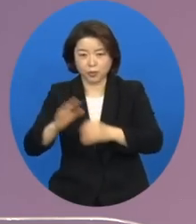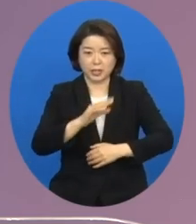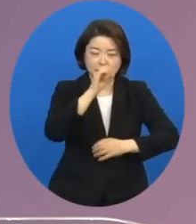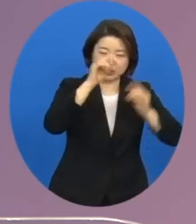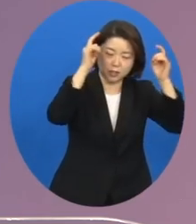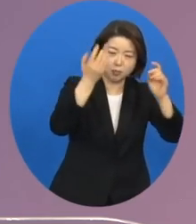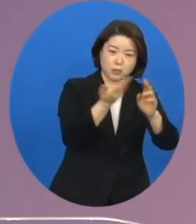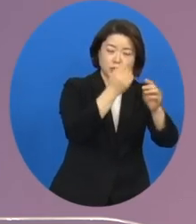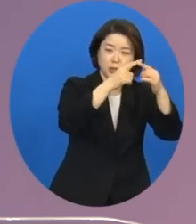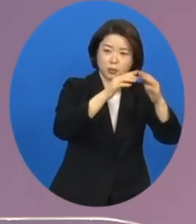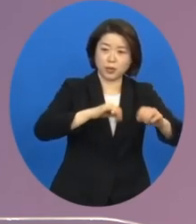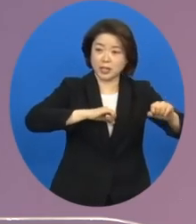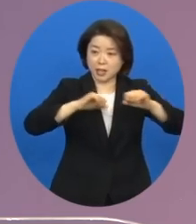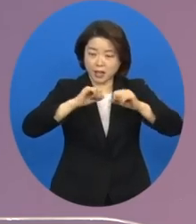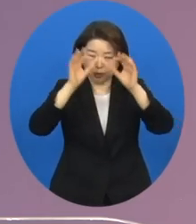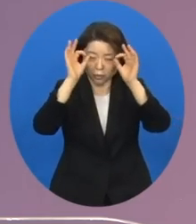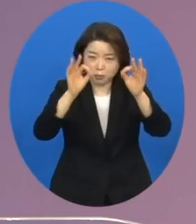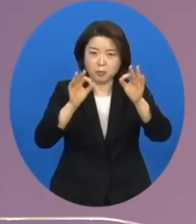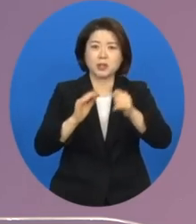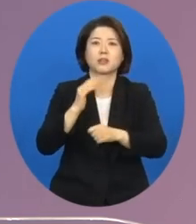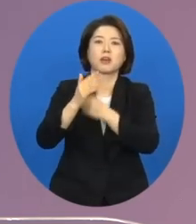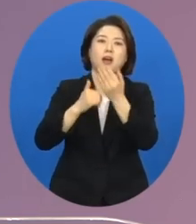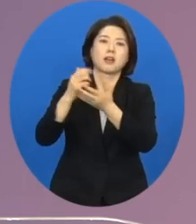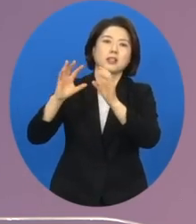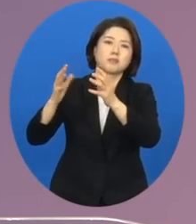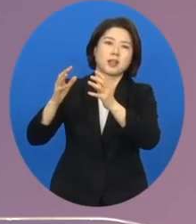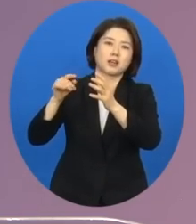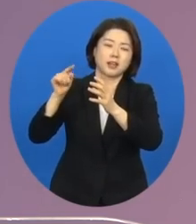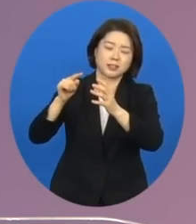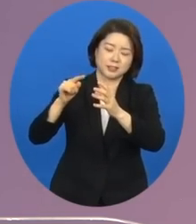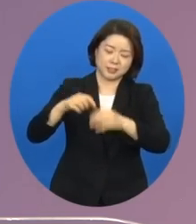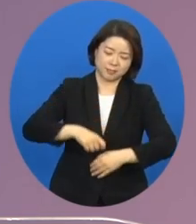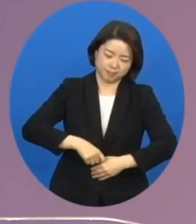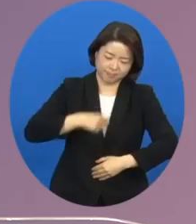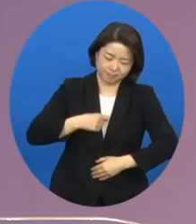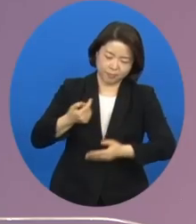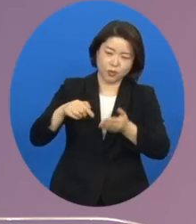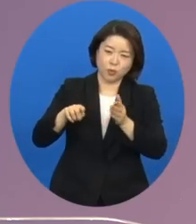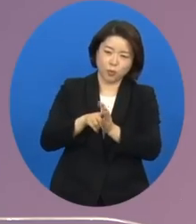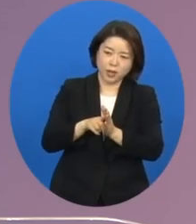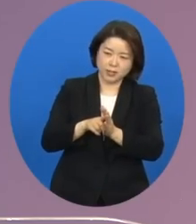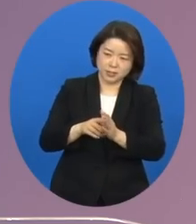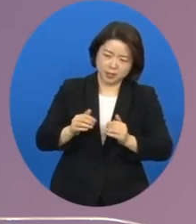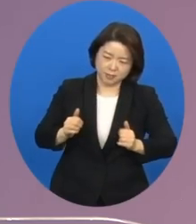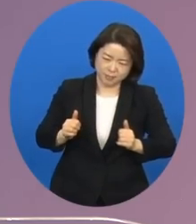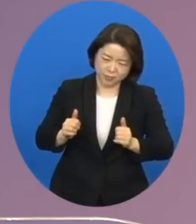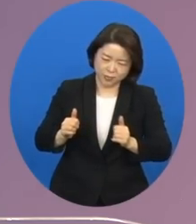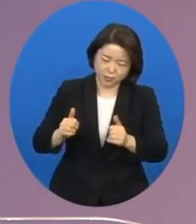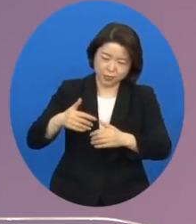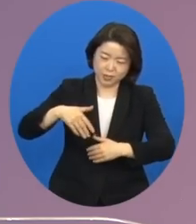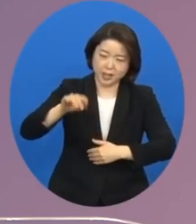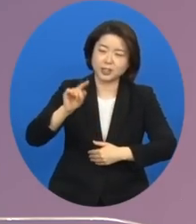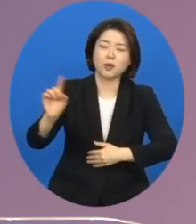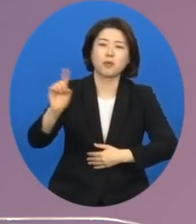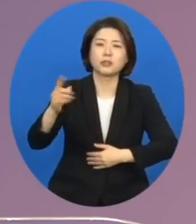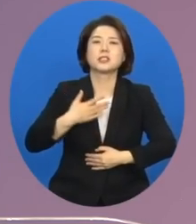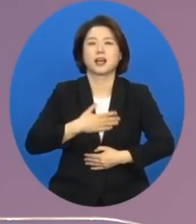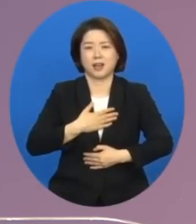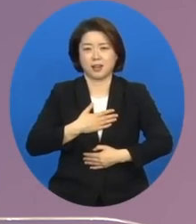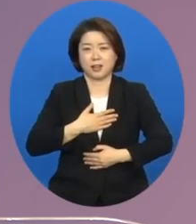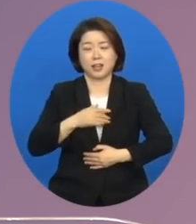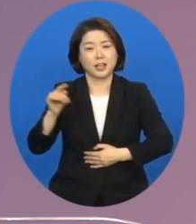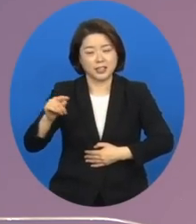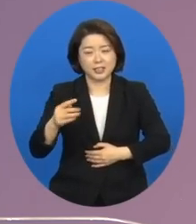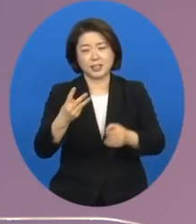사역을 통해서 하나님 나라 의를 위해 달려가는 길이 무엇인지를 알게 되더라고요 그게 제가 세 번째